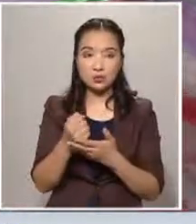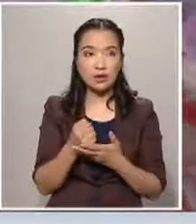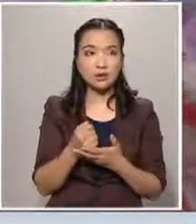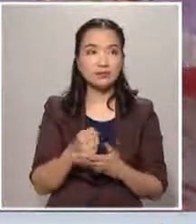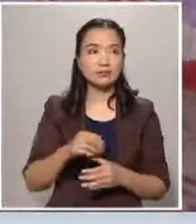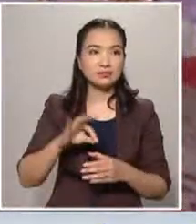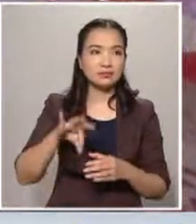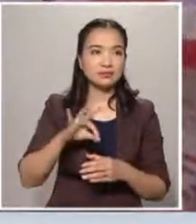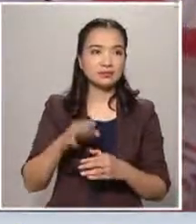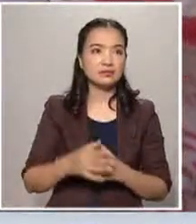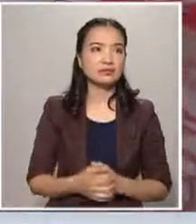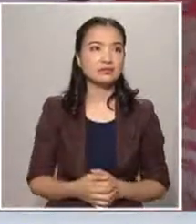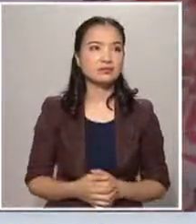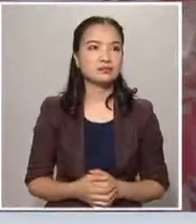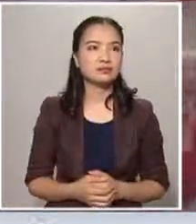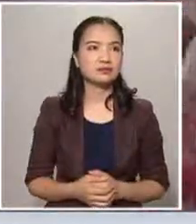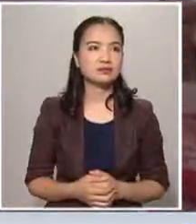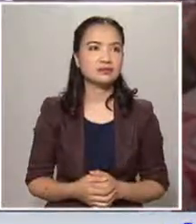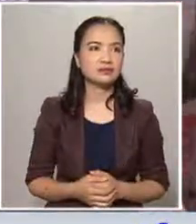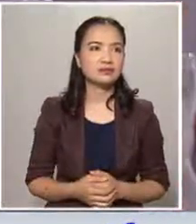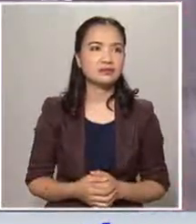ไหมคะ จริงเหรอเนี่ย